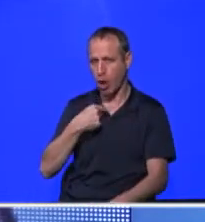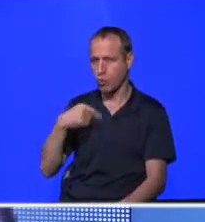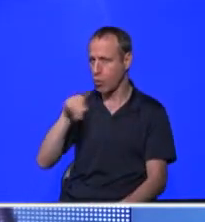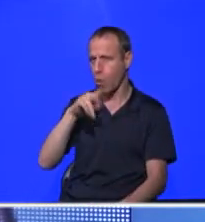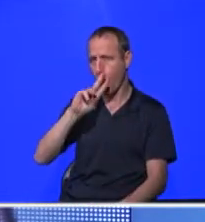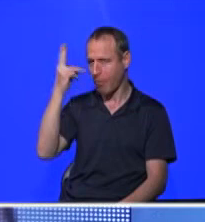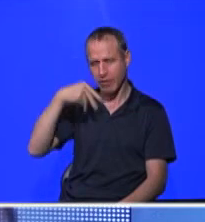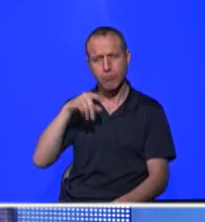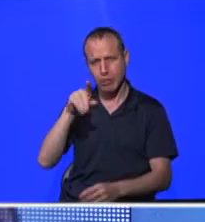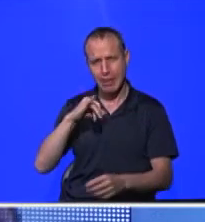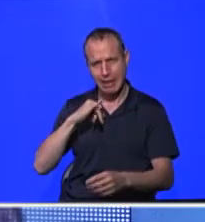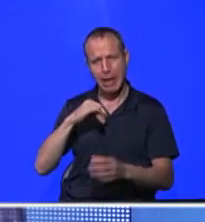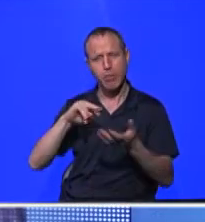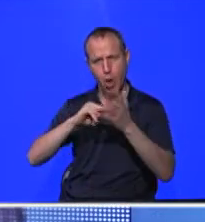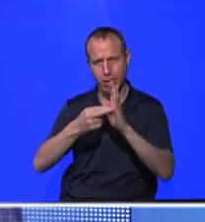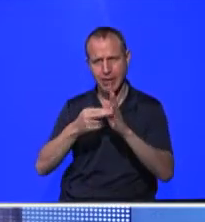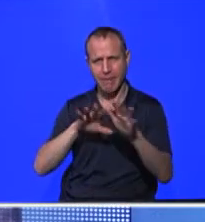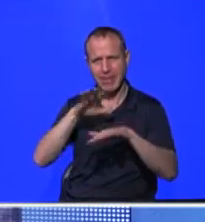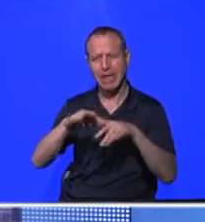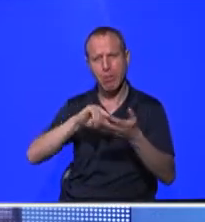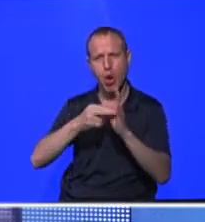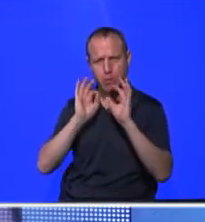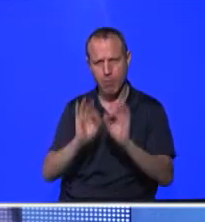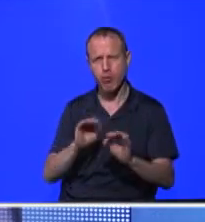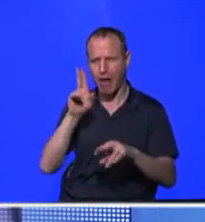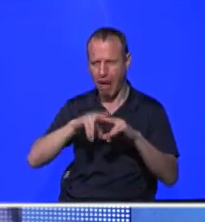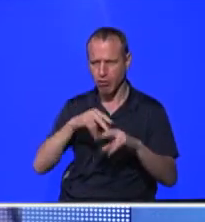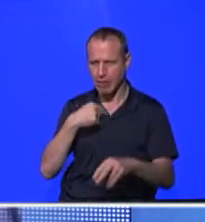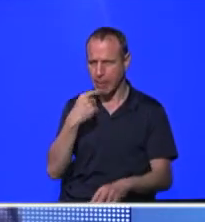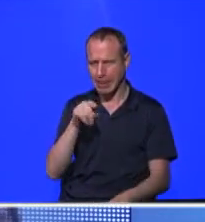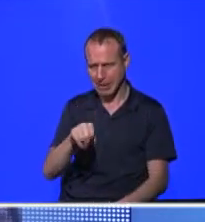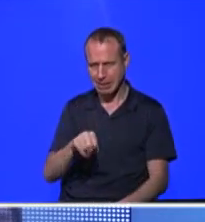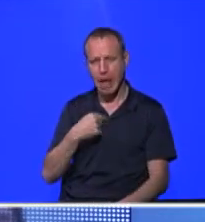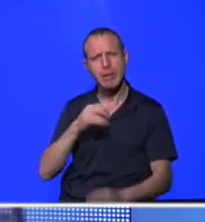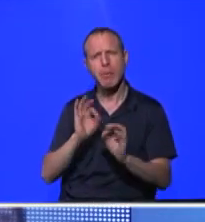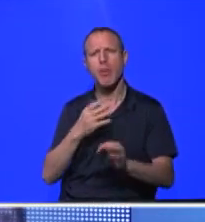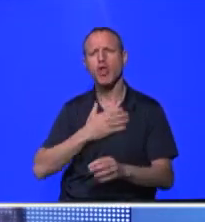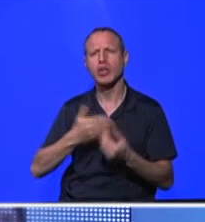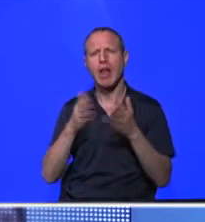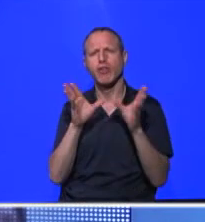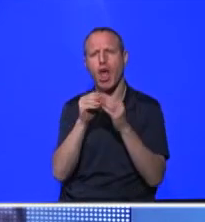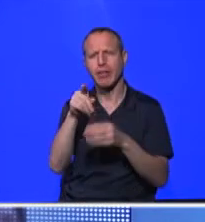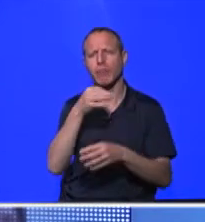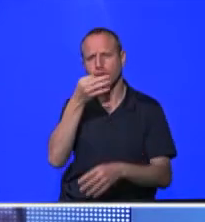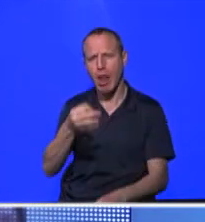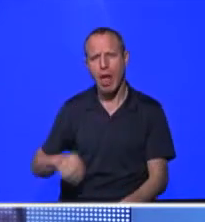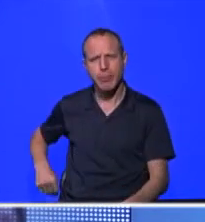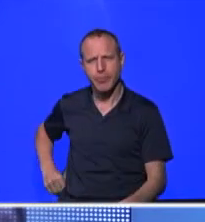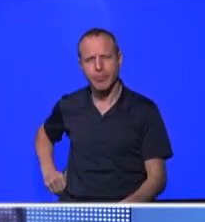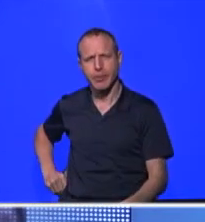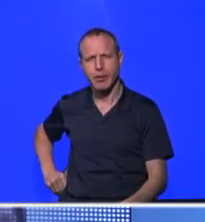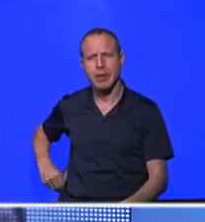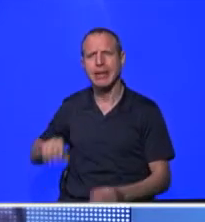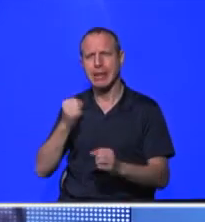עניין פוליטי וצעד פוליטי לחלוטין, אבל אחרי שאמרתי את זה, אני באמת רוצה לפתוח איתכם בשאלה,